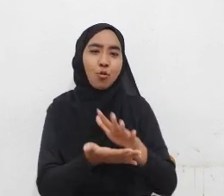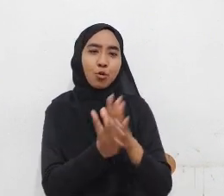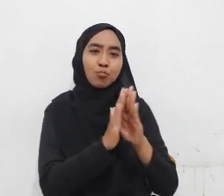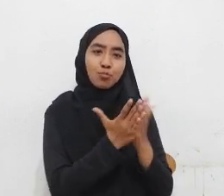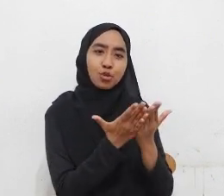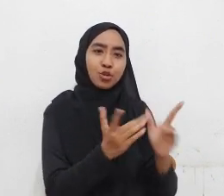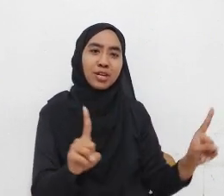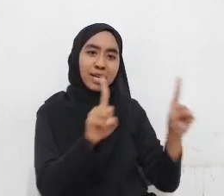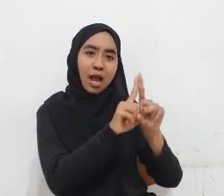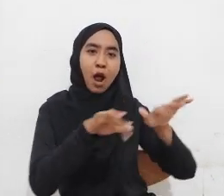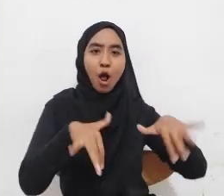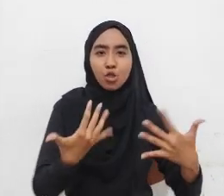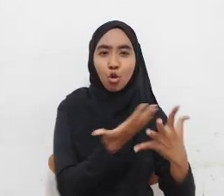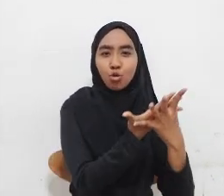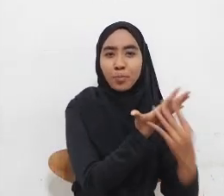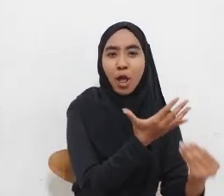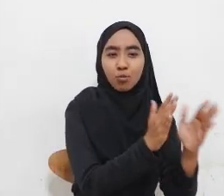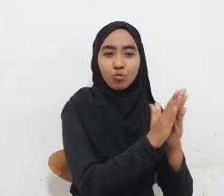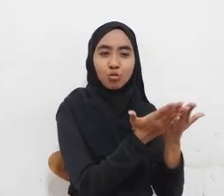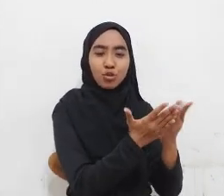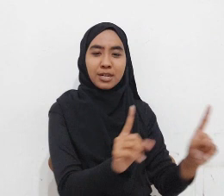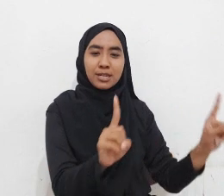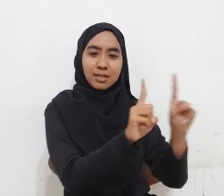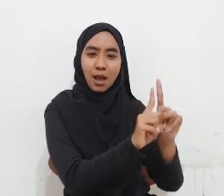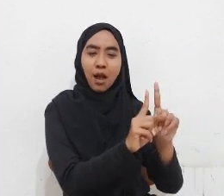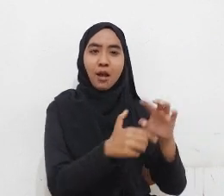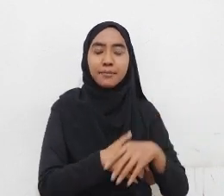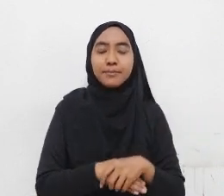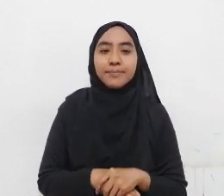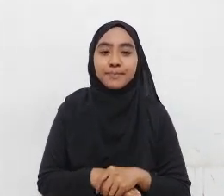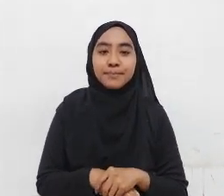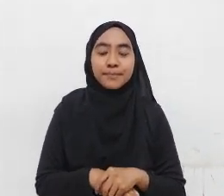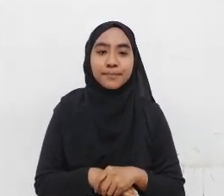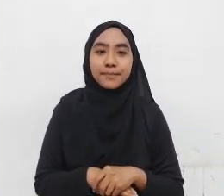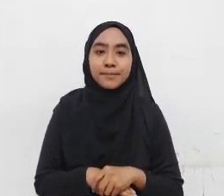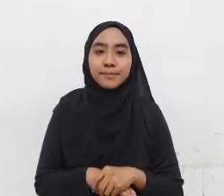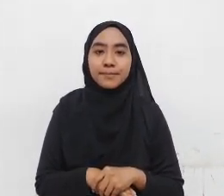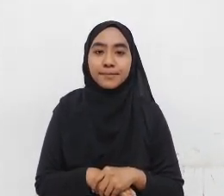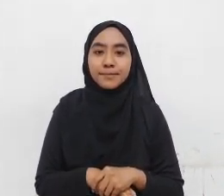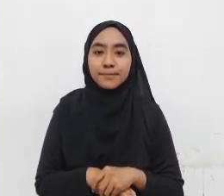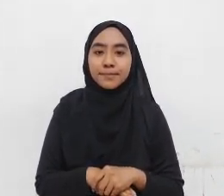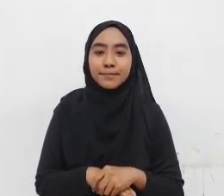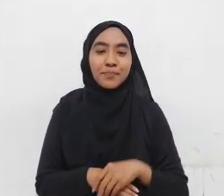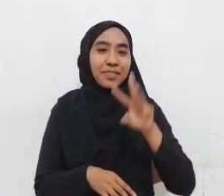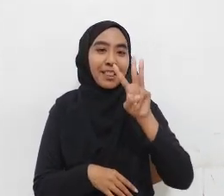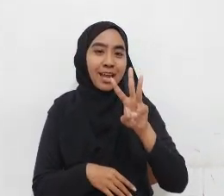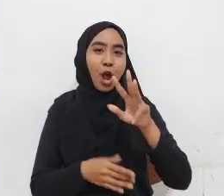2. Fotokopi buku nikah atau duplikat kutipan akta nikah orang tua